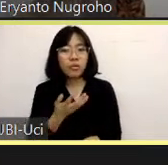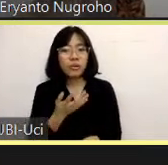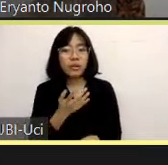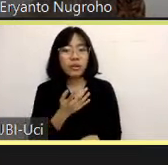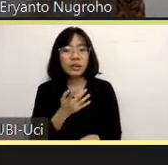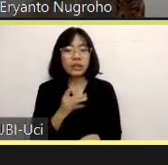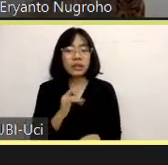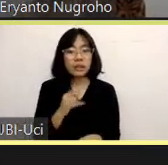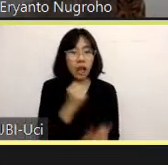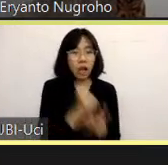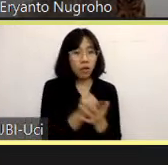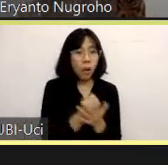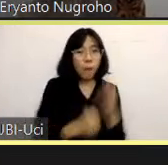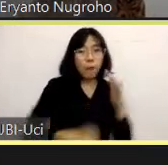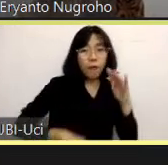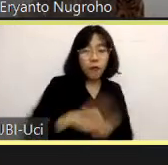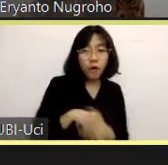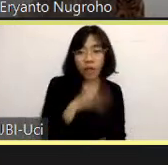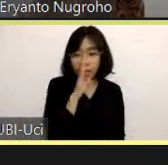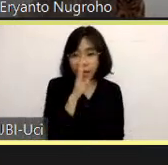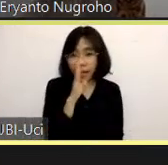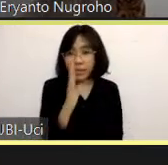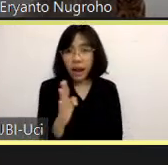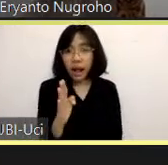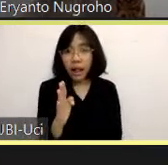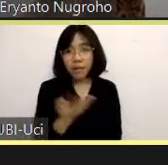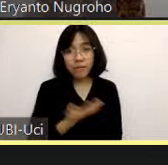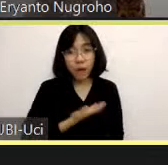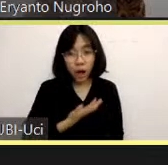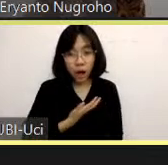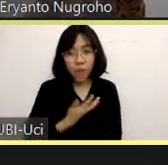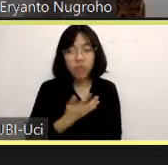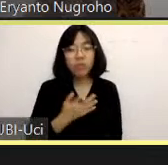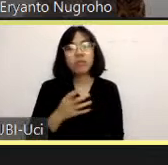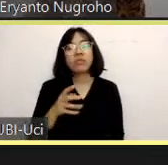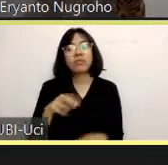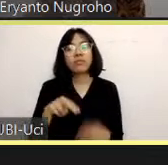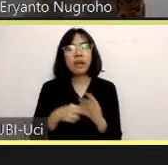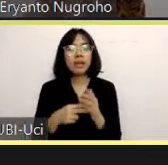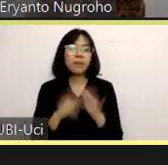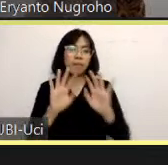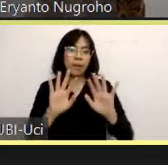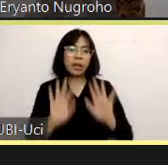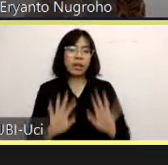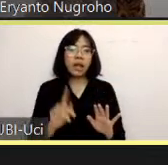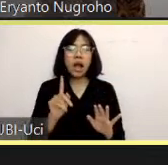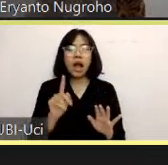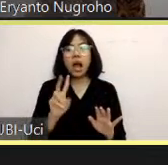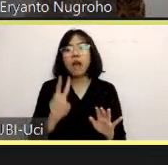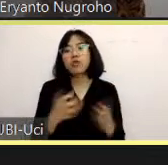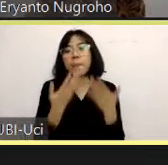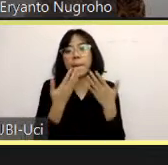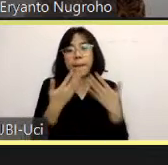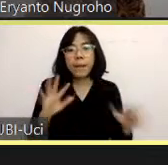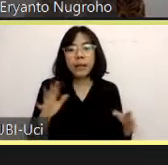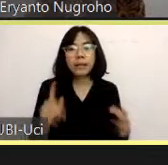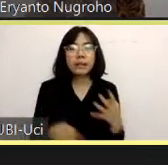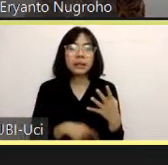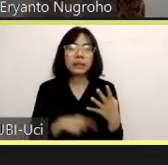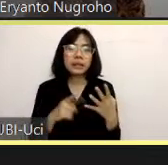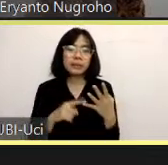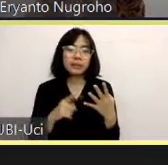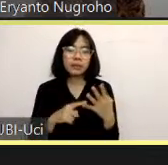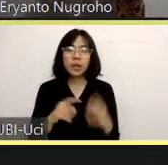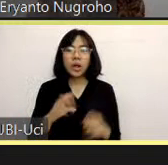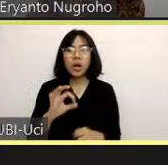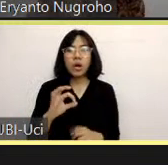menjaga akuntabilitas suatu koalisi pemerintahan. Dan yang terakhir, ini oposisi tidak resmi